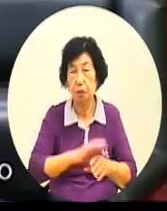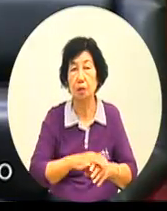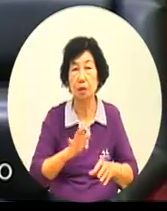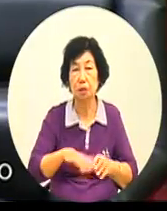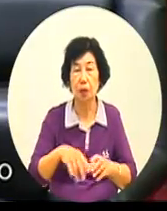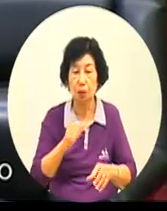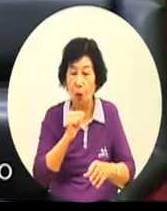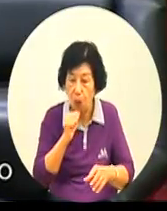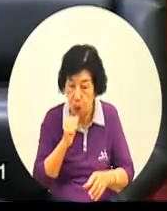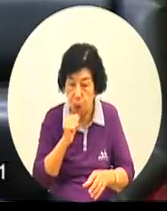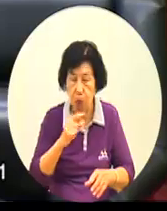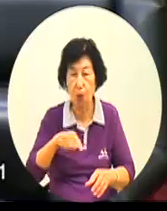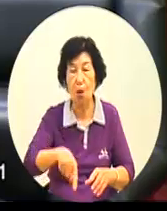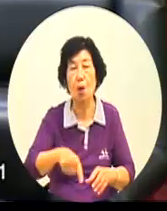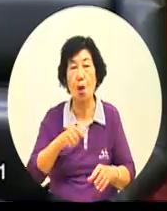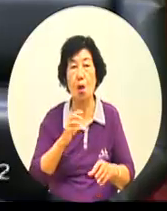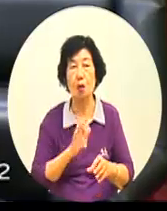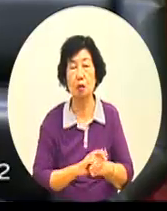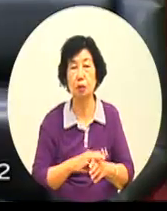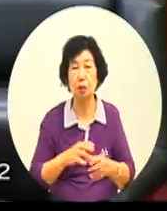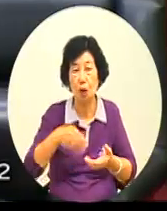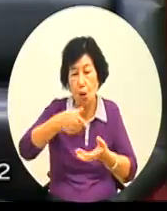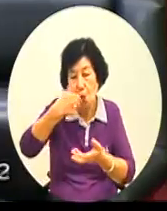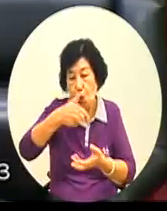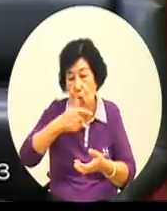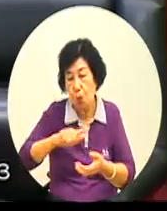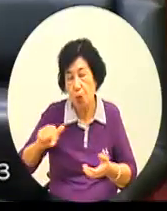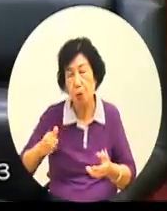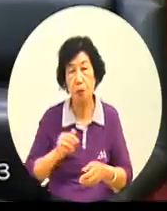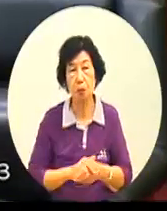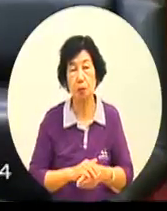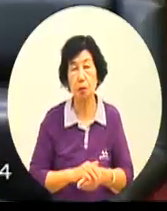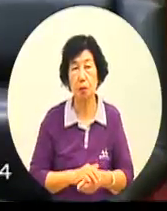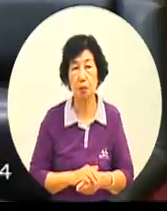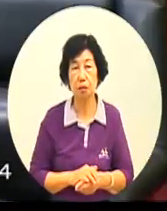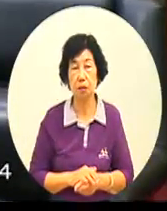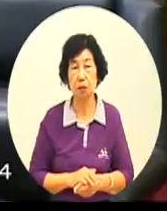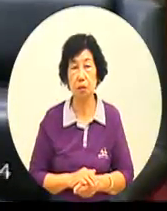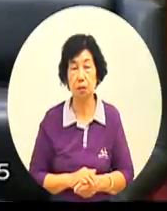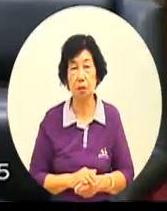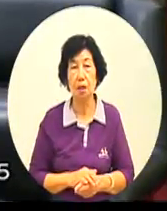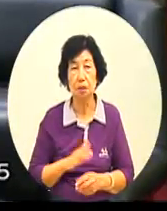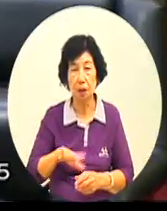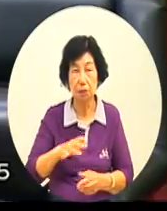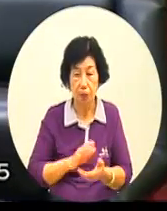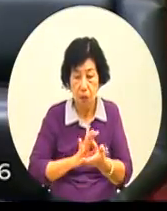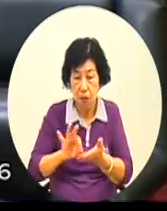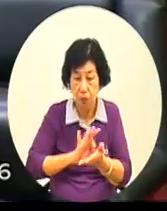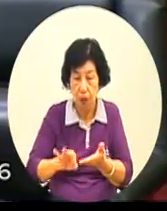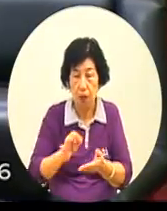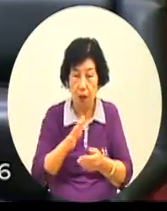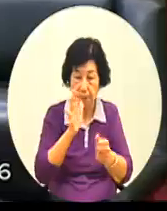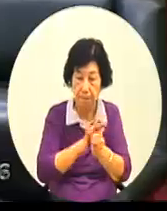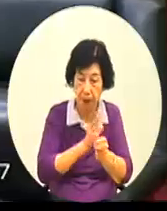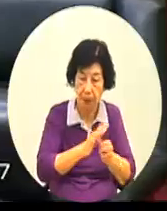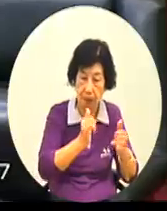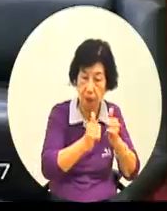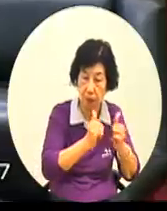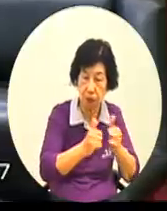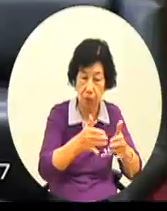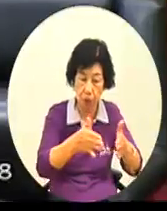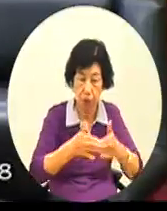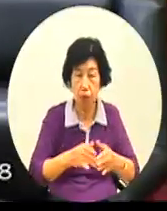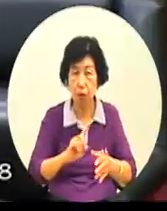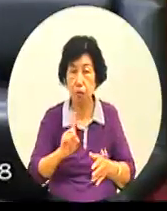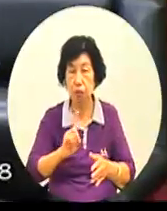这个工厂这个部分呢，钱要花在真正需要上，我们的乡亲的需求，而不是呢钱